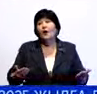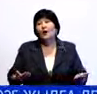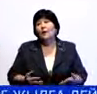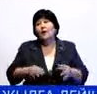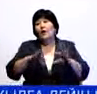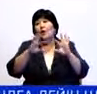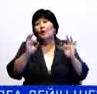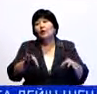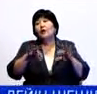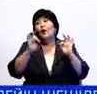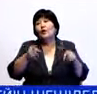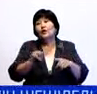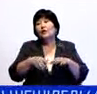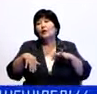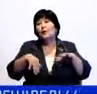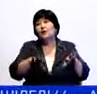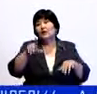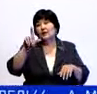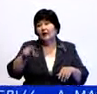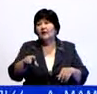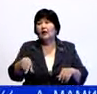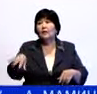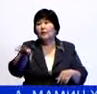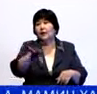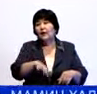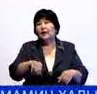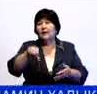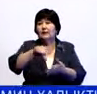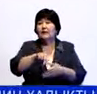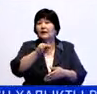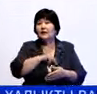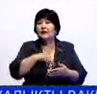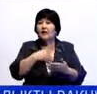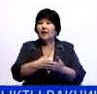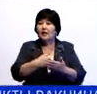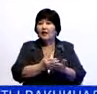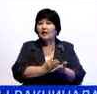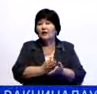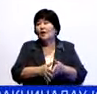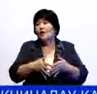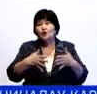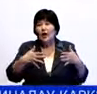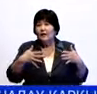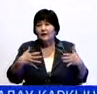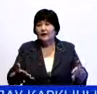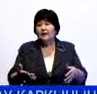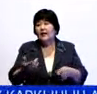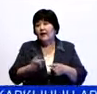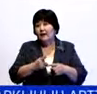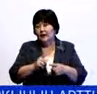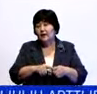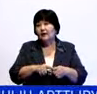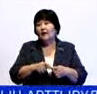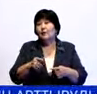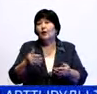Өнерде келіп, өнерде өткен адам, бұл кісінің осы мәдениет саласында істеп жүргендегі қызметі ұшан теңіз, ендігі